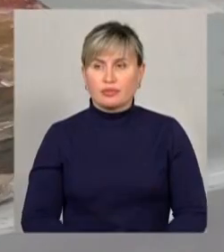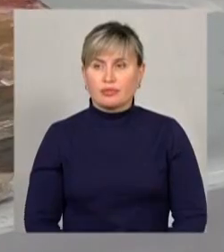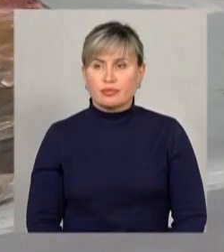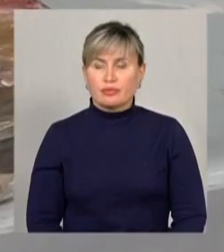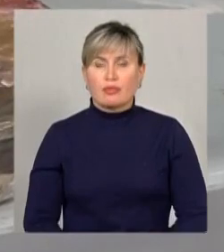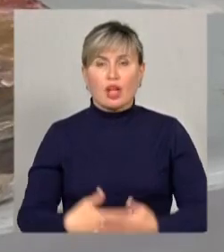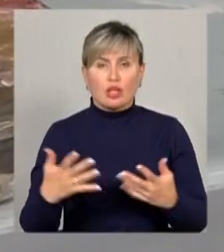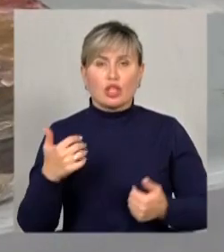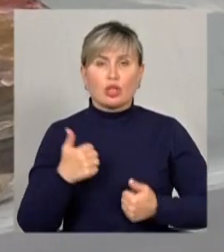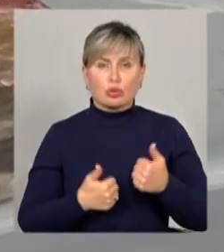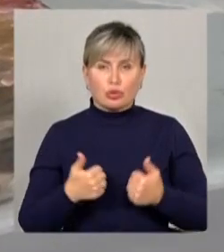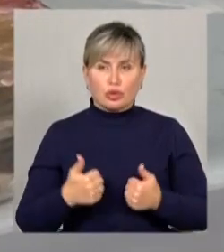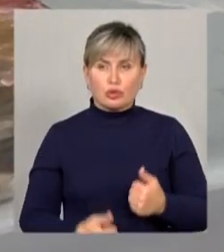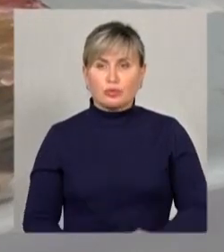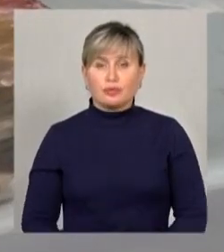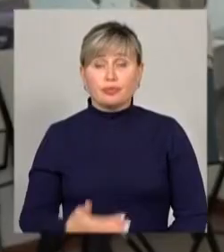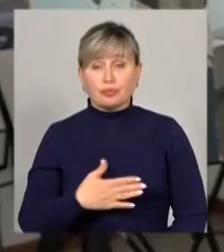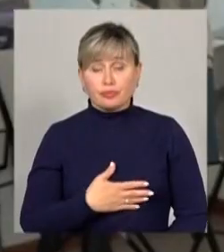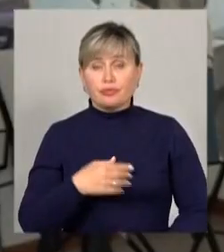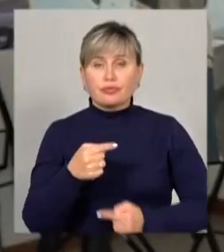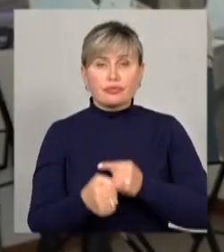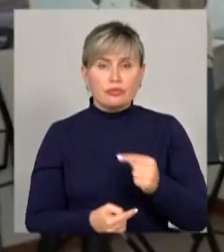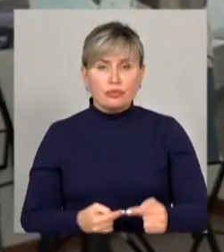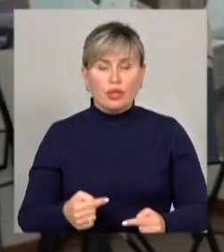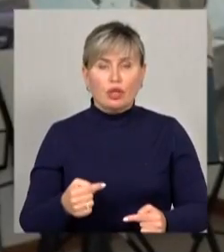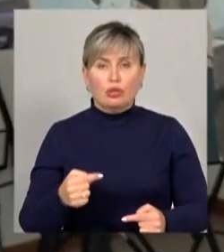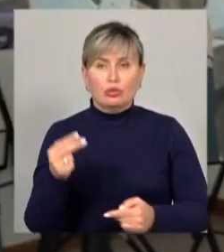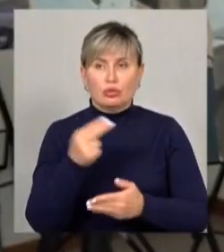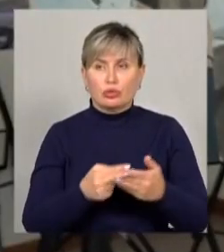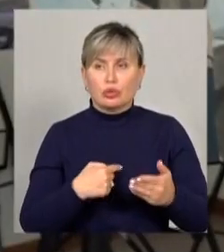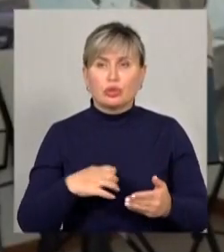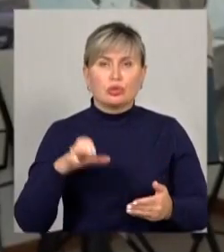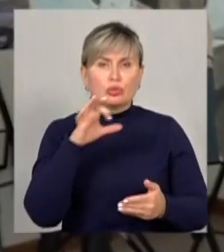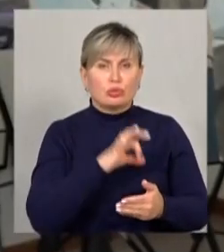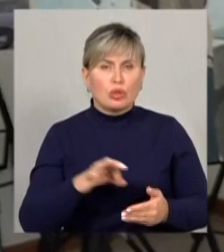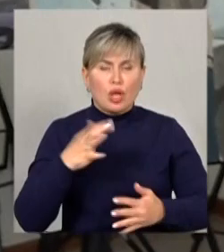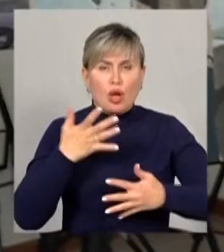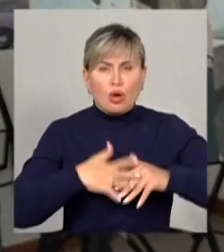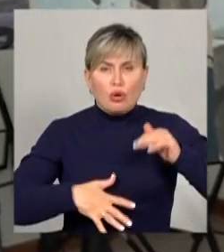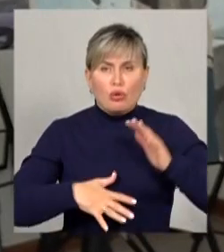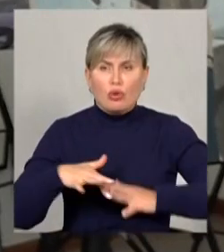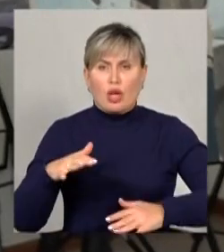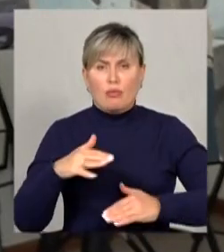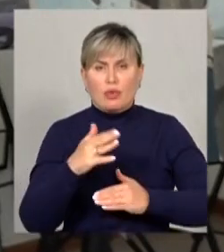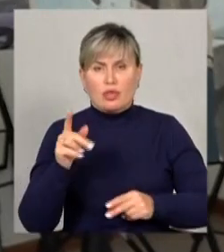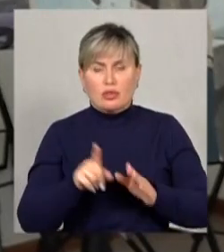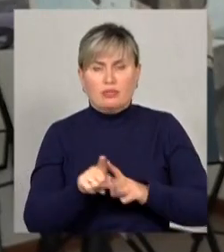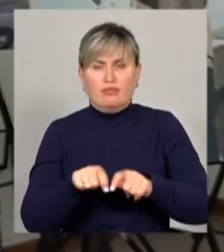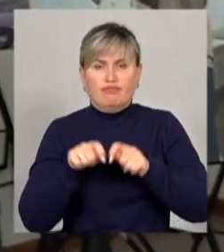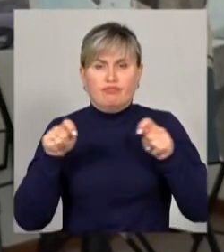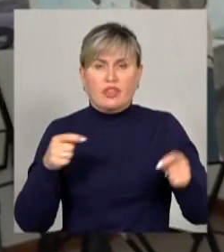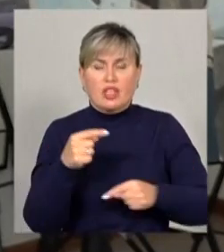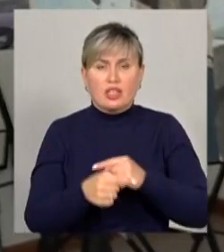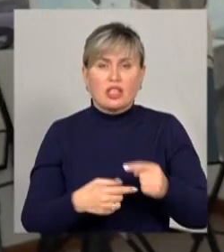Большая конкуренция идет. Я традиционный художник, который руками прям с нуля создает картины. И мне кажется, традиционным художникам